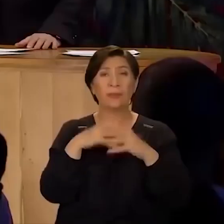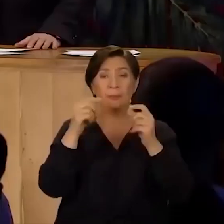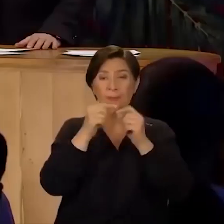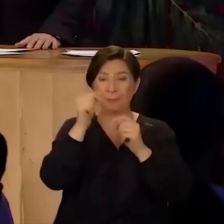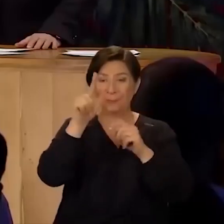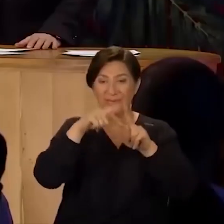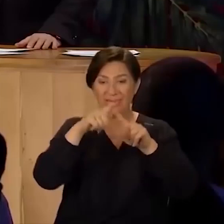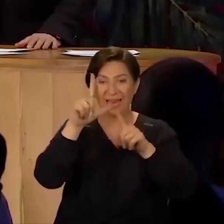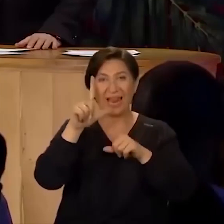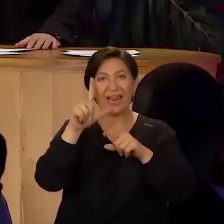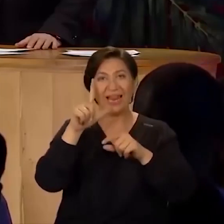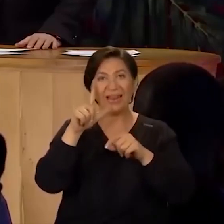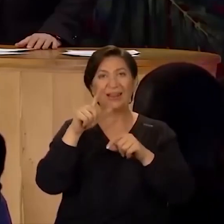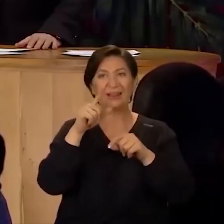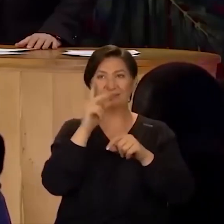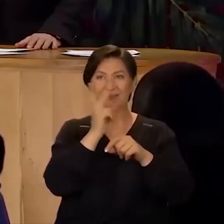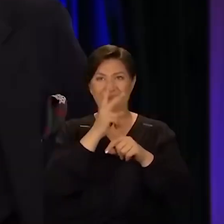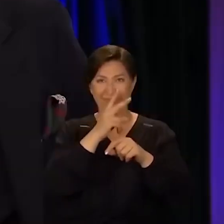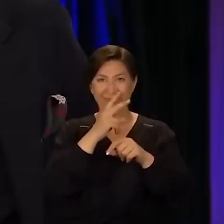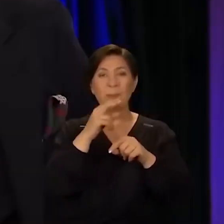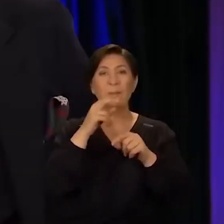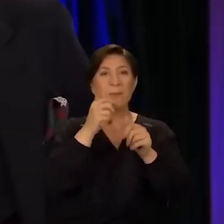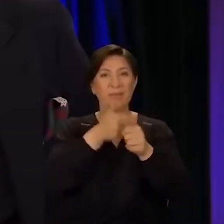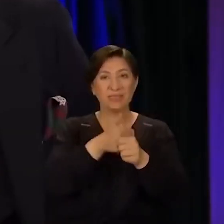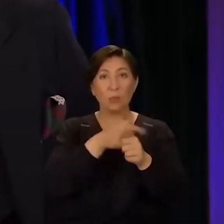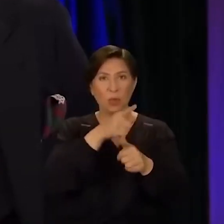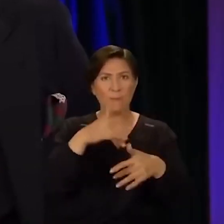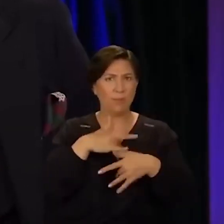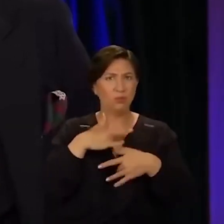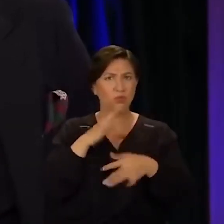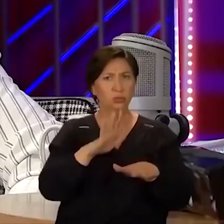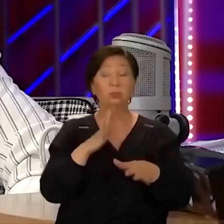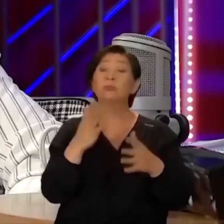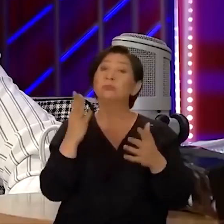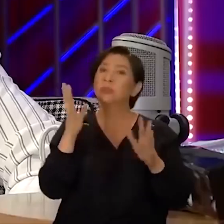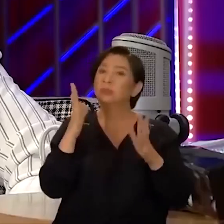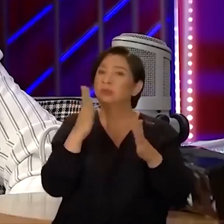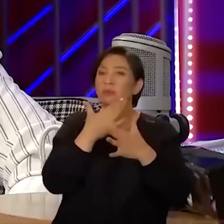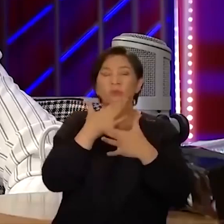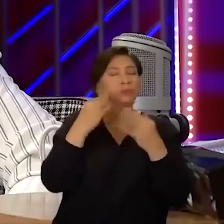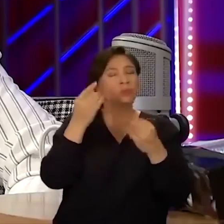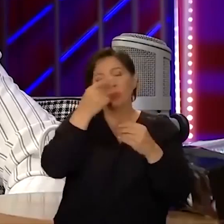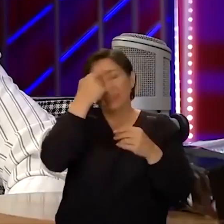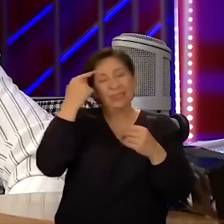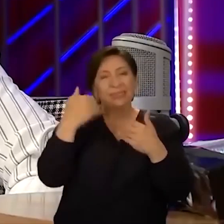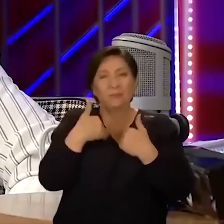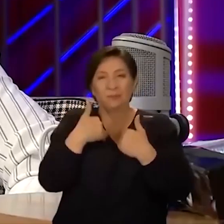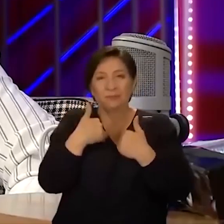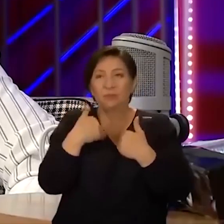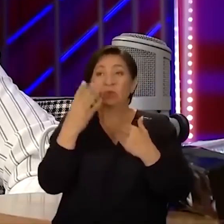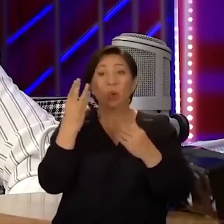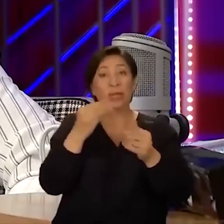Bilal'le bizim bon Prodüksiyon Bilal menajeri olan memnunsun eli Mutlu sona çok iyi